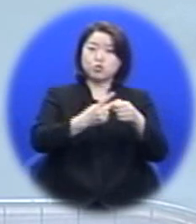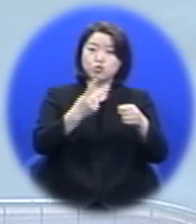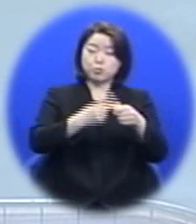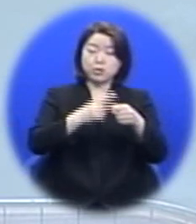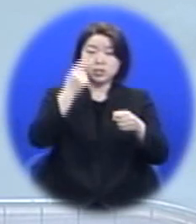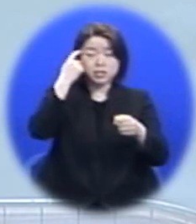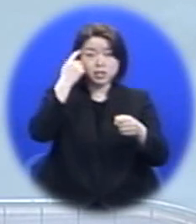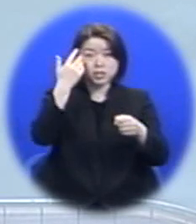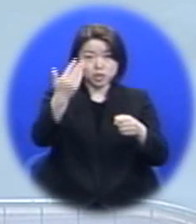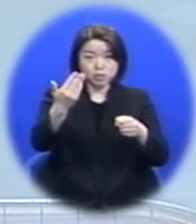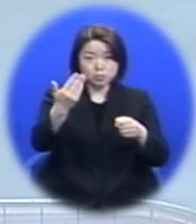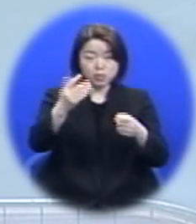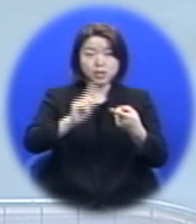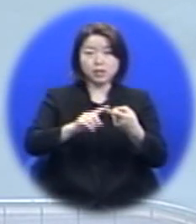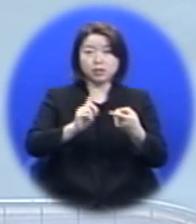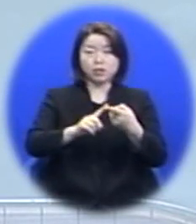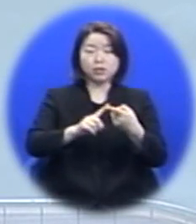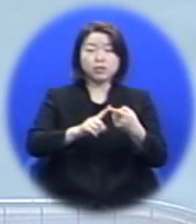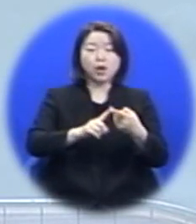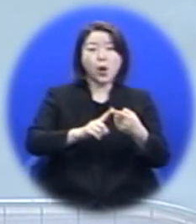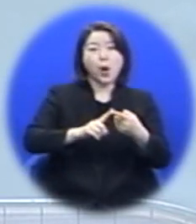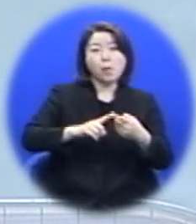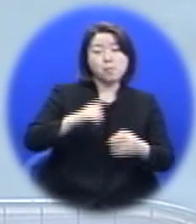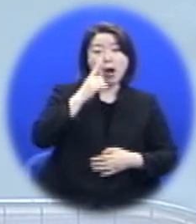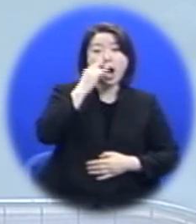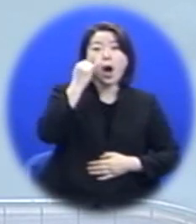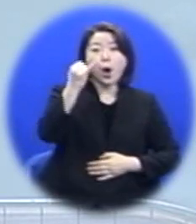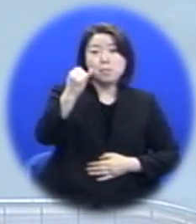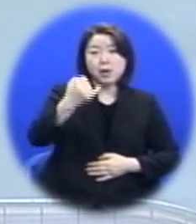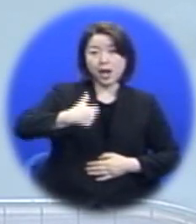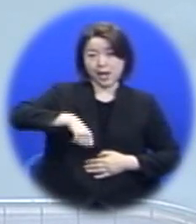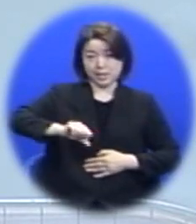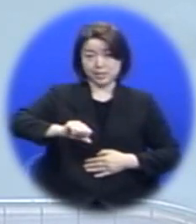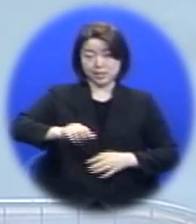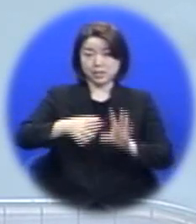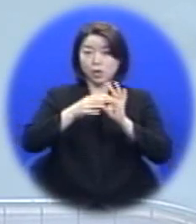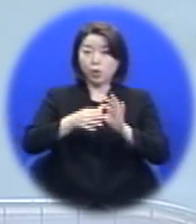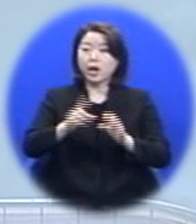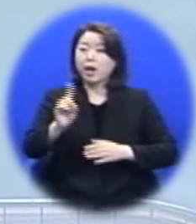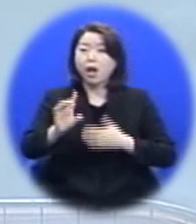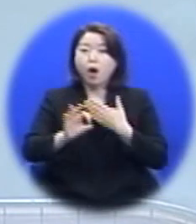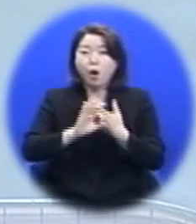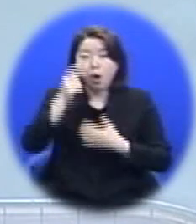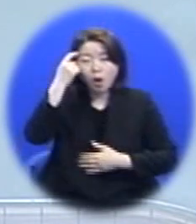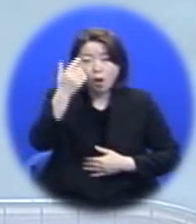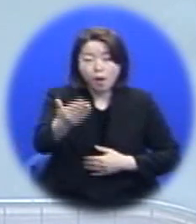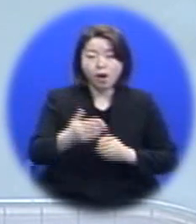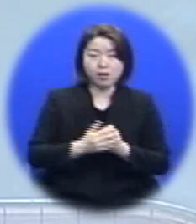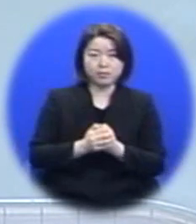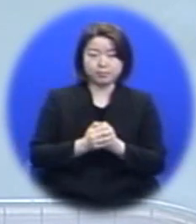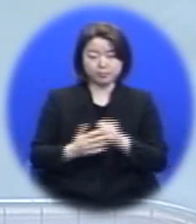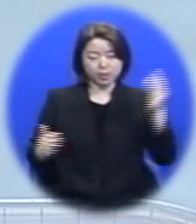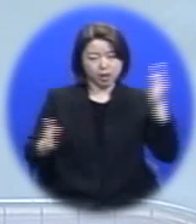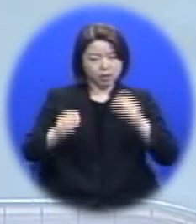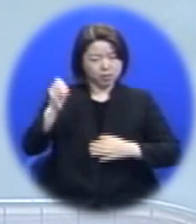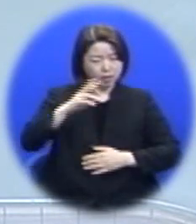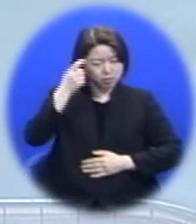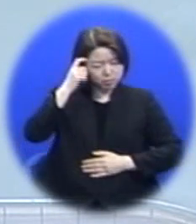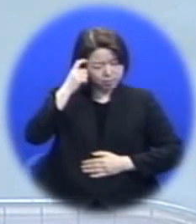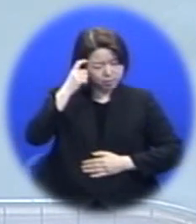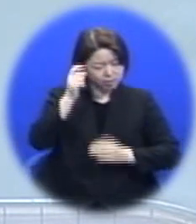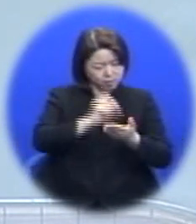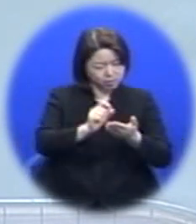남녀 사이는 모자 관계라면 어떨까요? 학생들이 심각하게 다시 답을